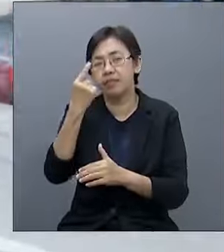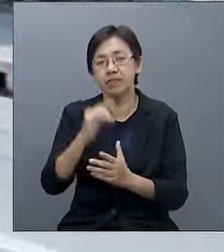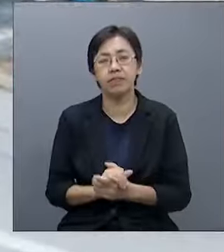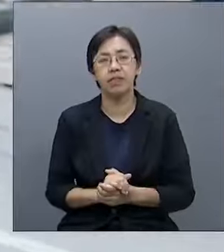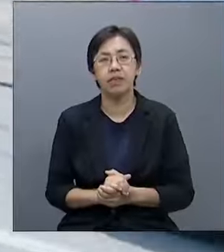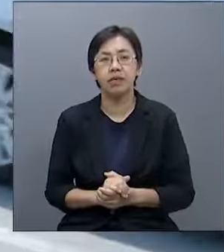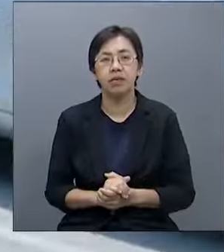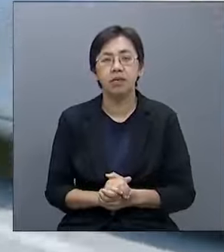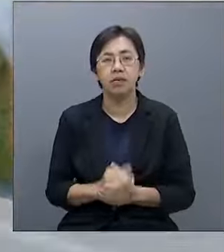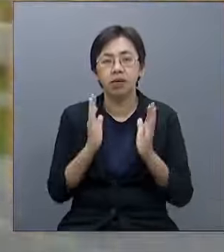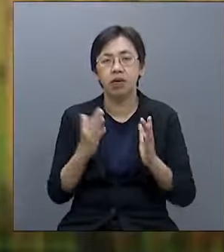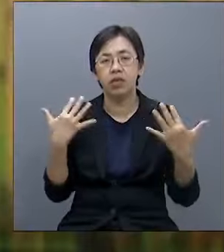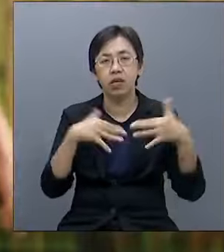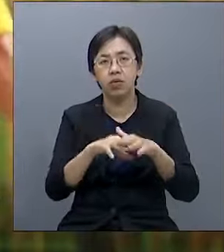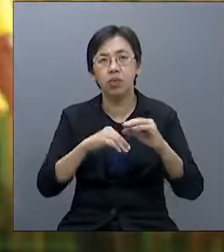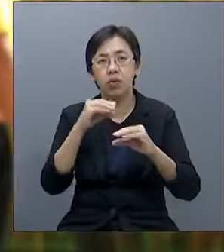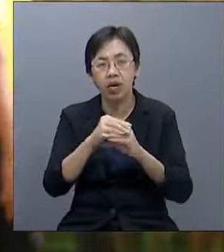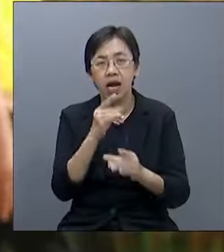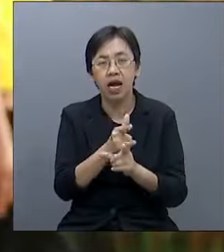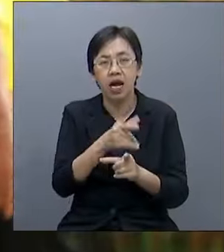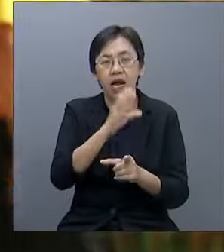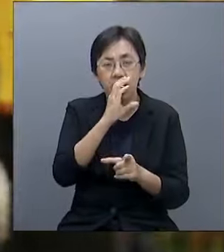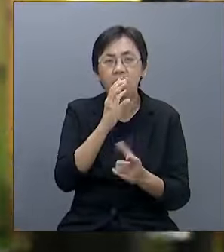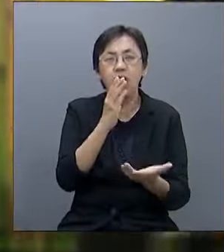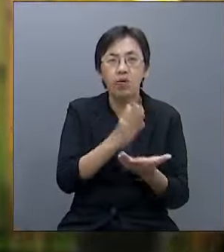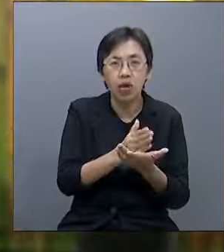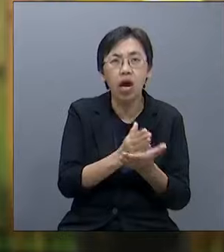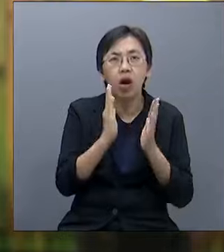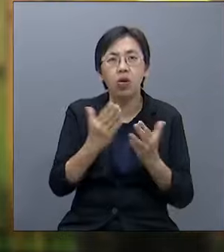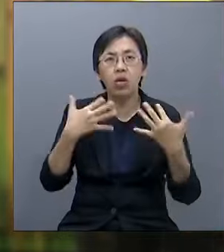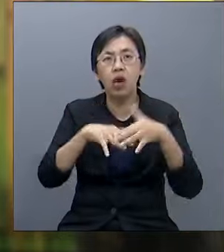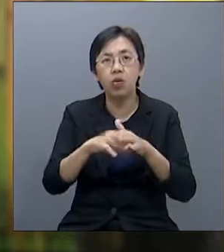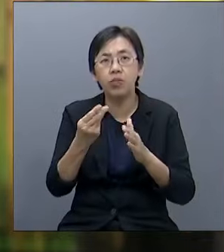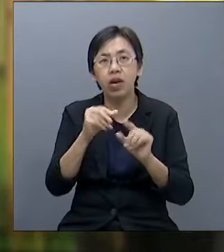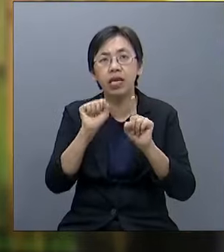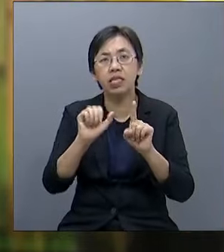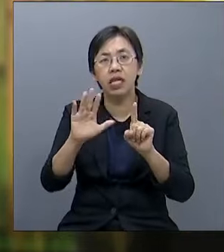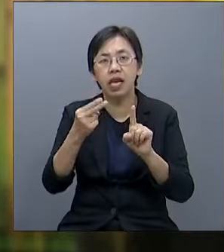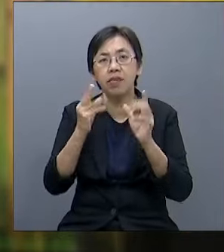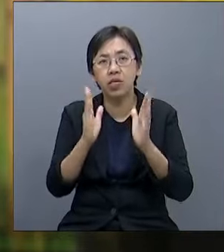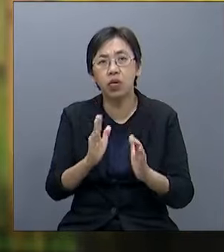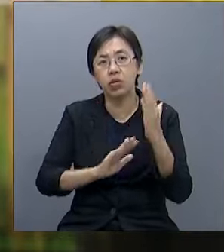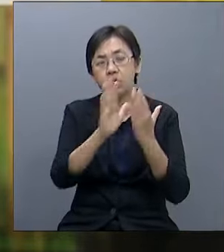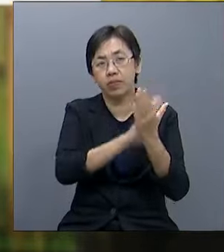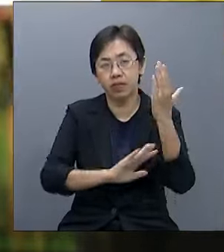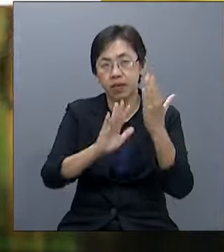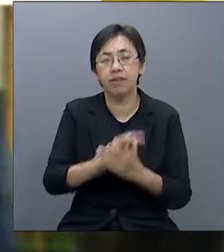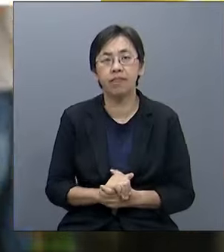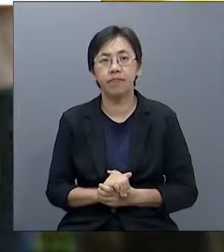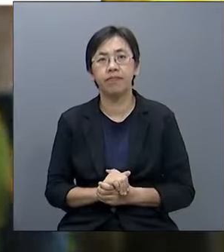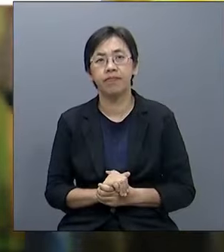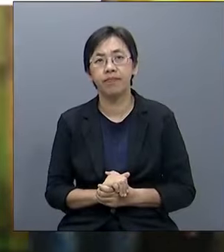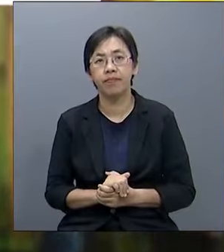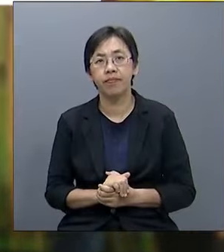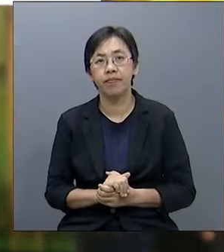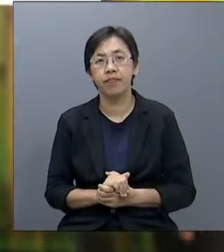ที่เข้าร่วมโครงการงดเหล้าข้ามปีศาจเนี่ยเรามีคนเข้าร่วมอยู่ประมาณ 150,000 คนทั่วประเทศเลยนะคะแล้วมันเกิด